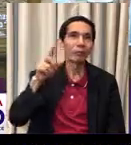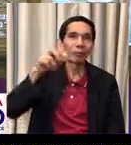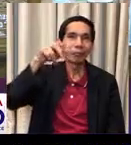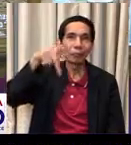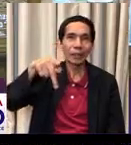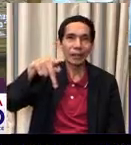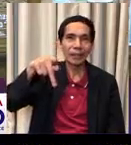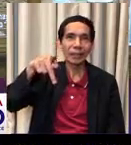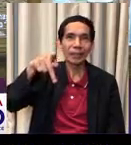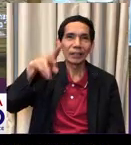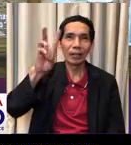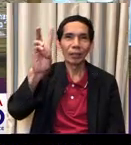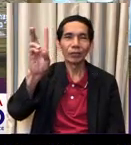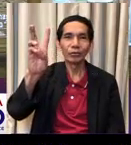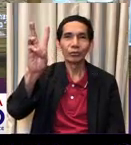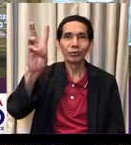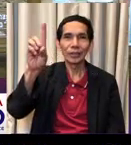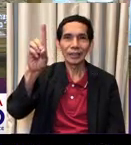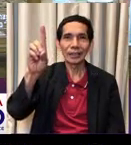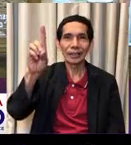PWDs.